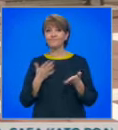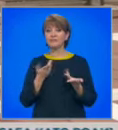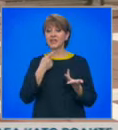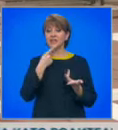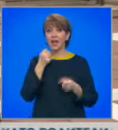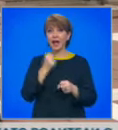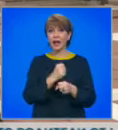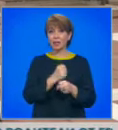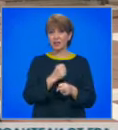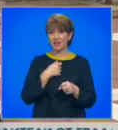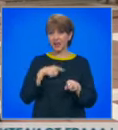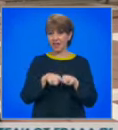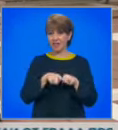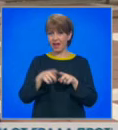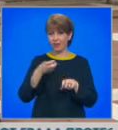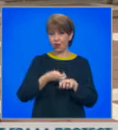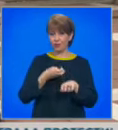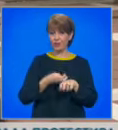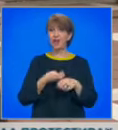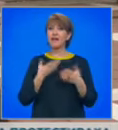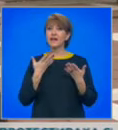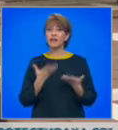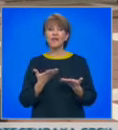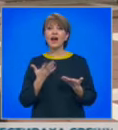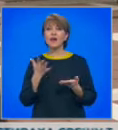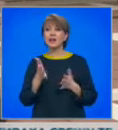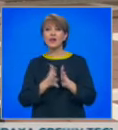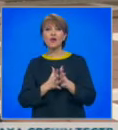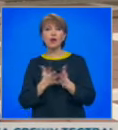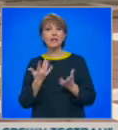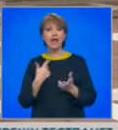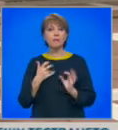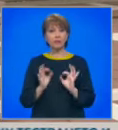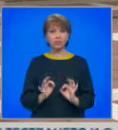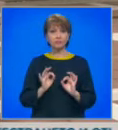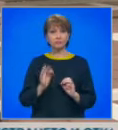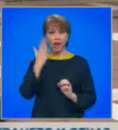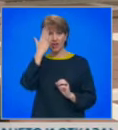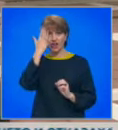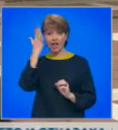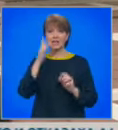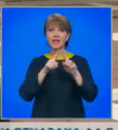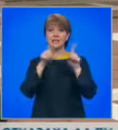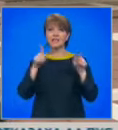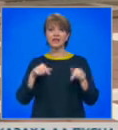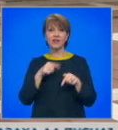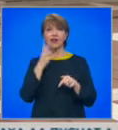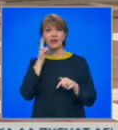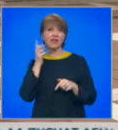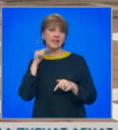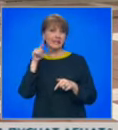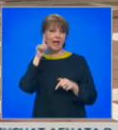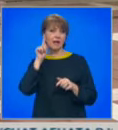процес. Компрометира и хората, които са с истински сертификати. Вие знаете, вече при влизане в Гърция всички подлежат на